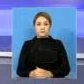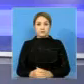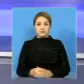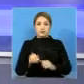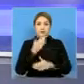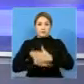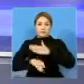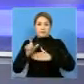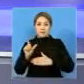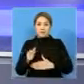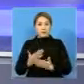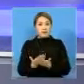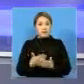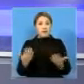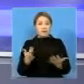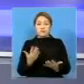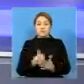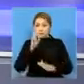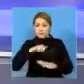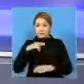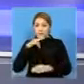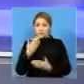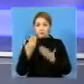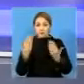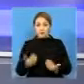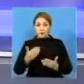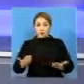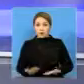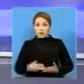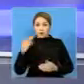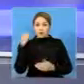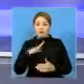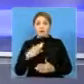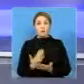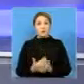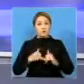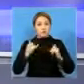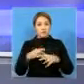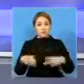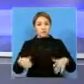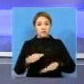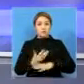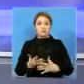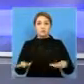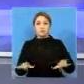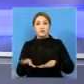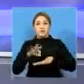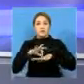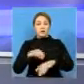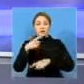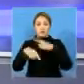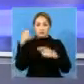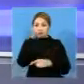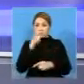Мүмкіндігі шектеулі азаматтар жайы қашанда мемлекет назарында, бүгінде олардың өмір сүру сапасын арттыру үшін түрлі жұмыстар атқарылып келеді. Келер жылы